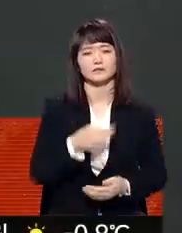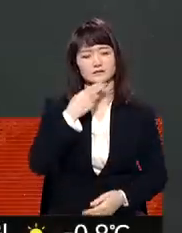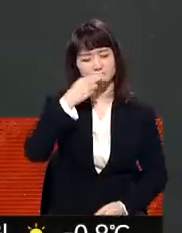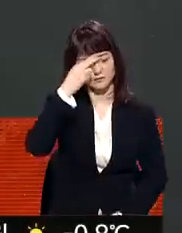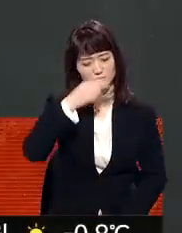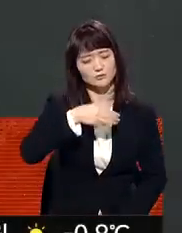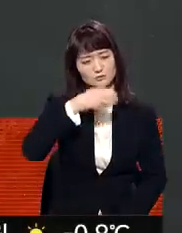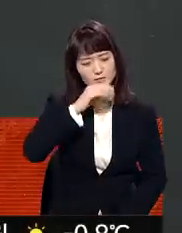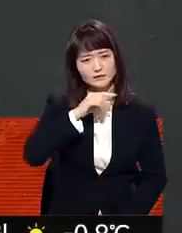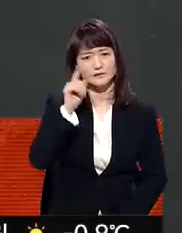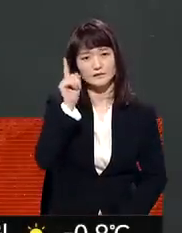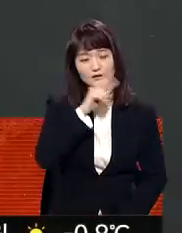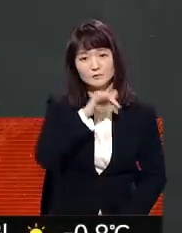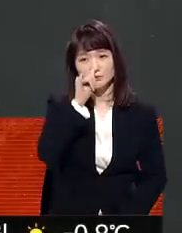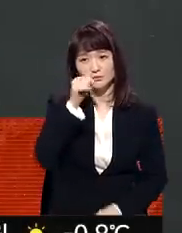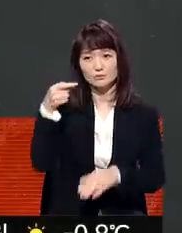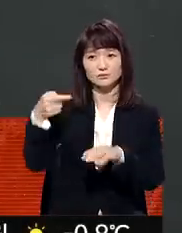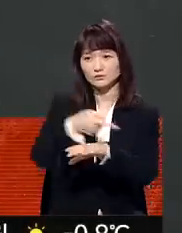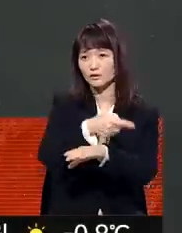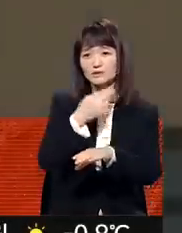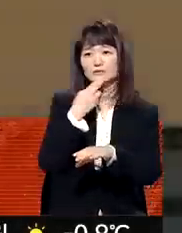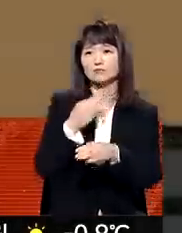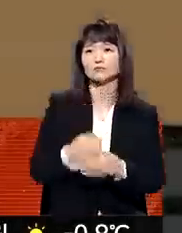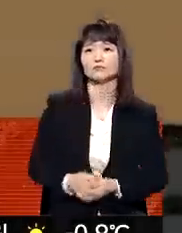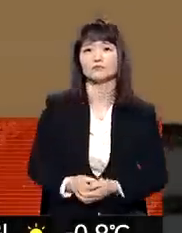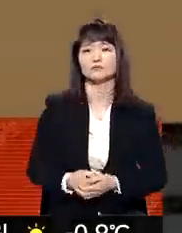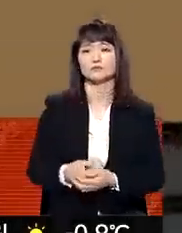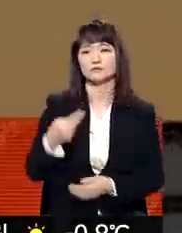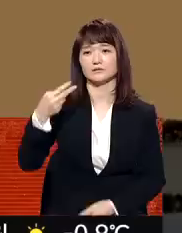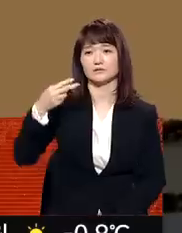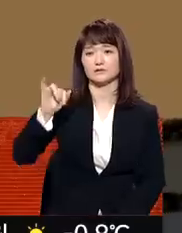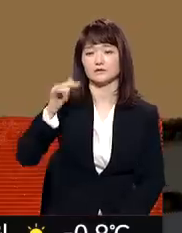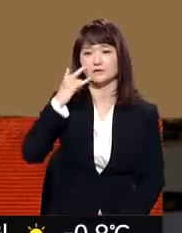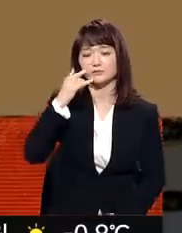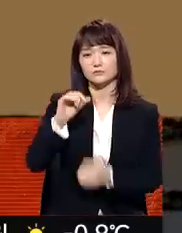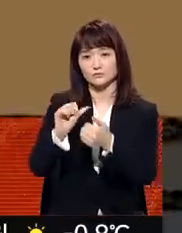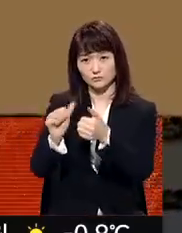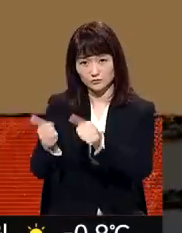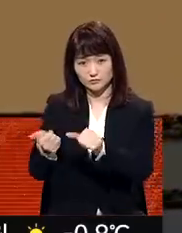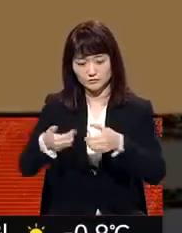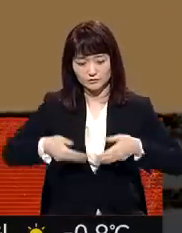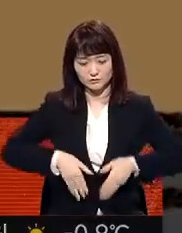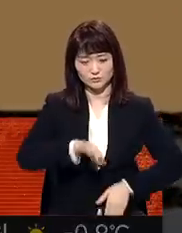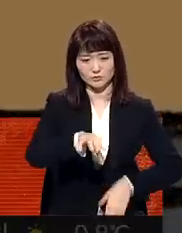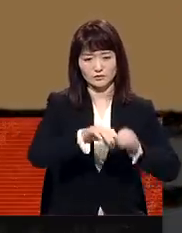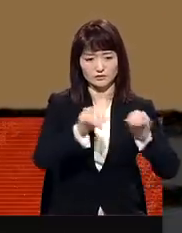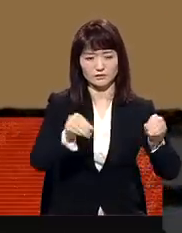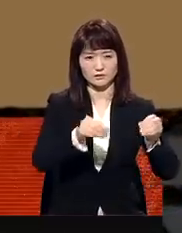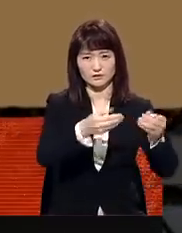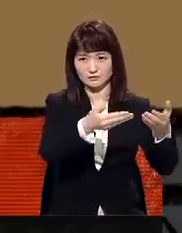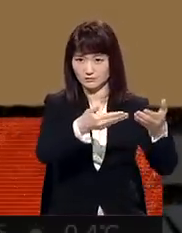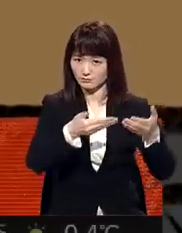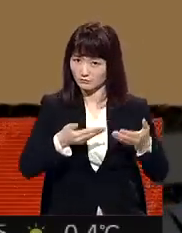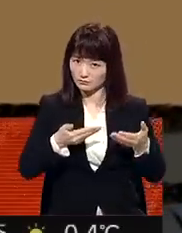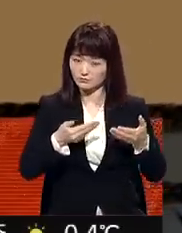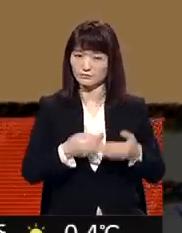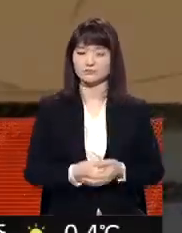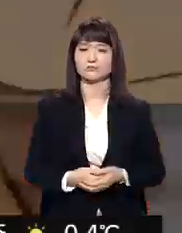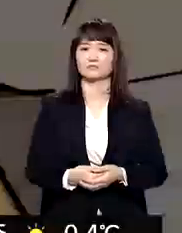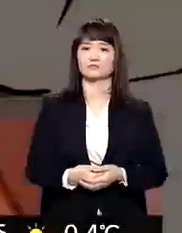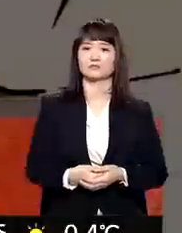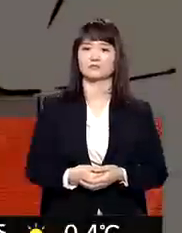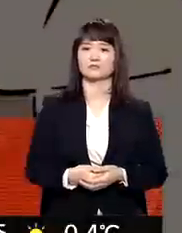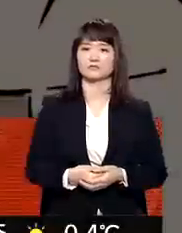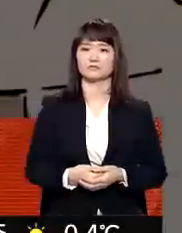부분들이 단점이고 그거 말고는 큰 문제 없었고 또 씹어 먹으면 돌아가시면서 고향 땅을 좀 물려받았는데 나중에